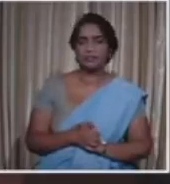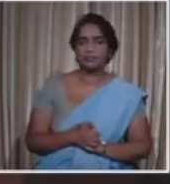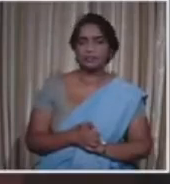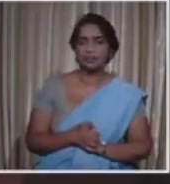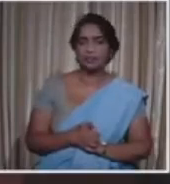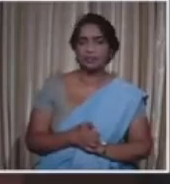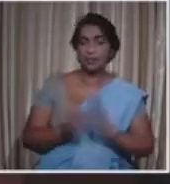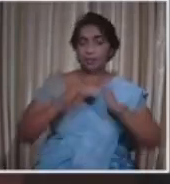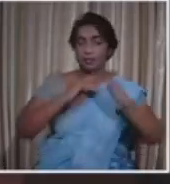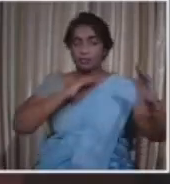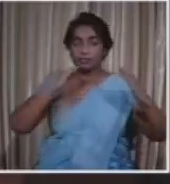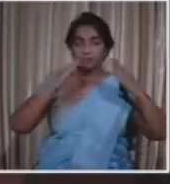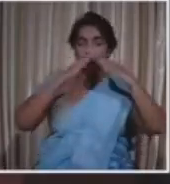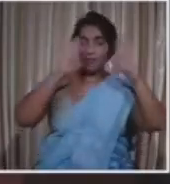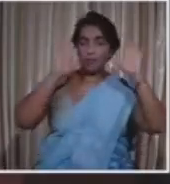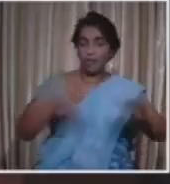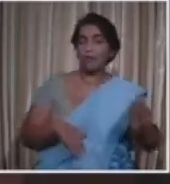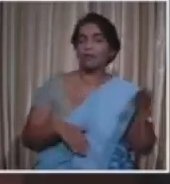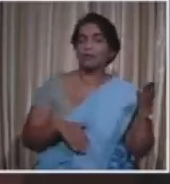මන්දිරවල ඉඳගෙන කරන්නේ